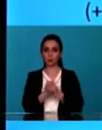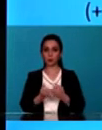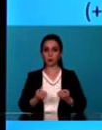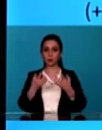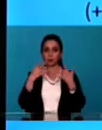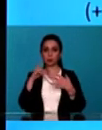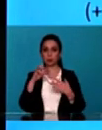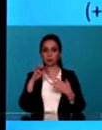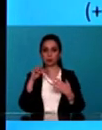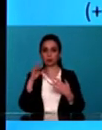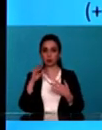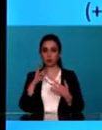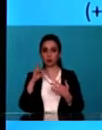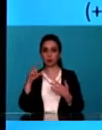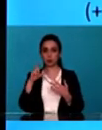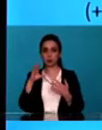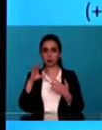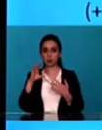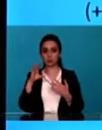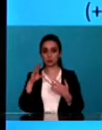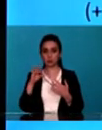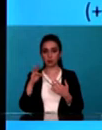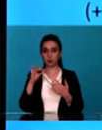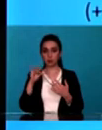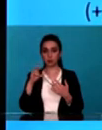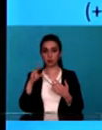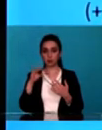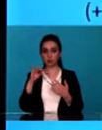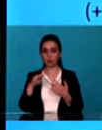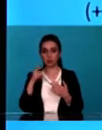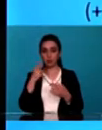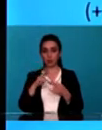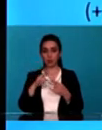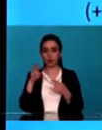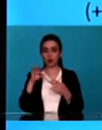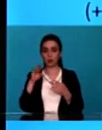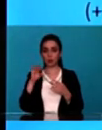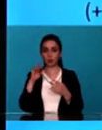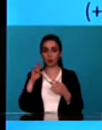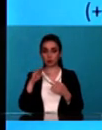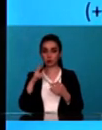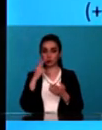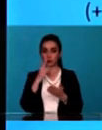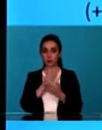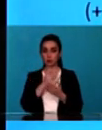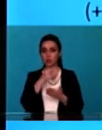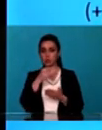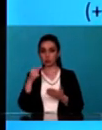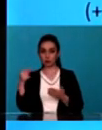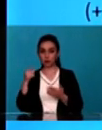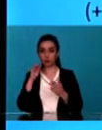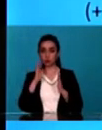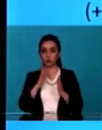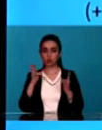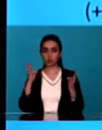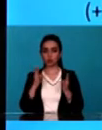этот значок Spin Edit, вот он здесь крупно показан. Этот компонент нам предназначен исключительно для ввода